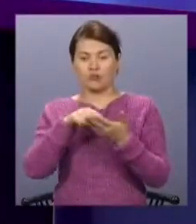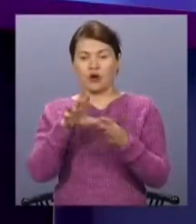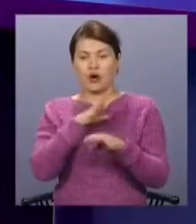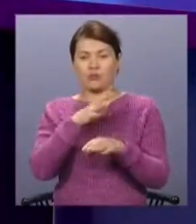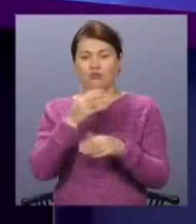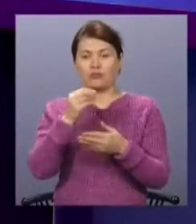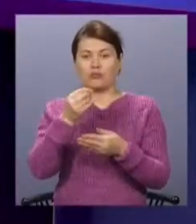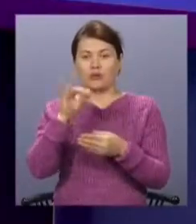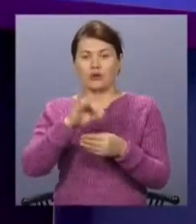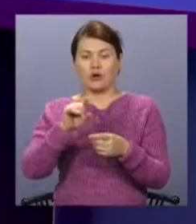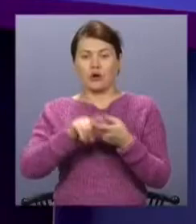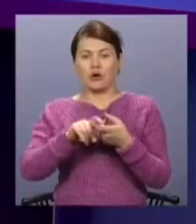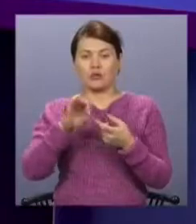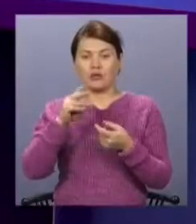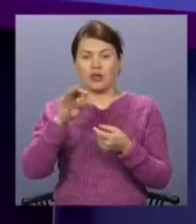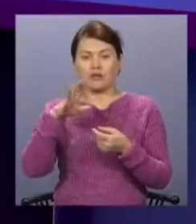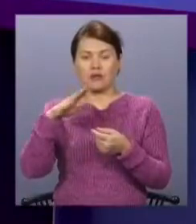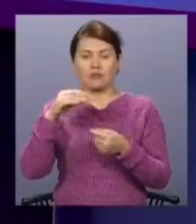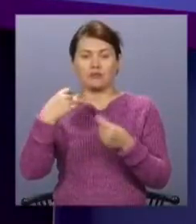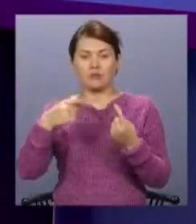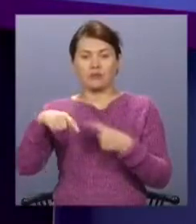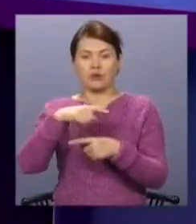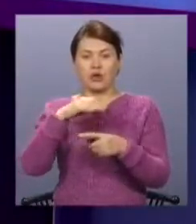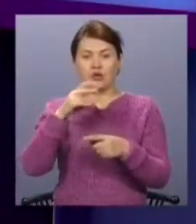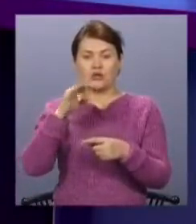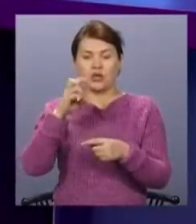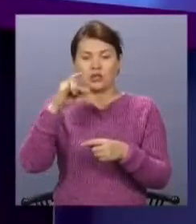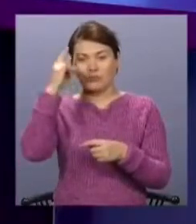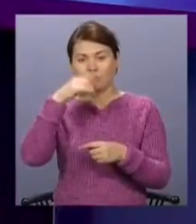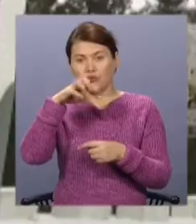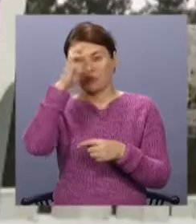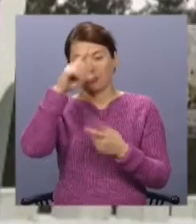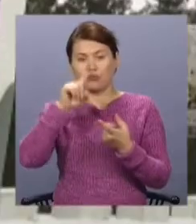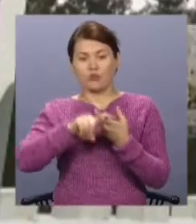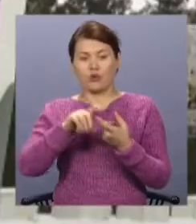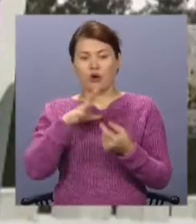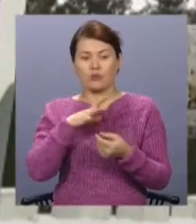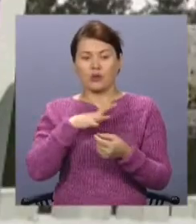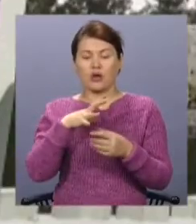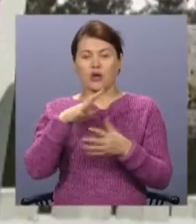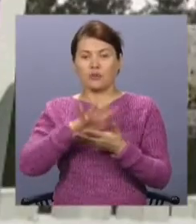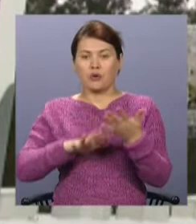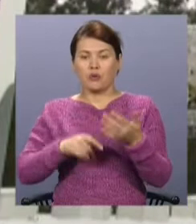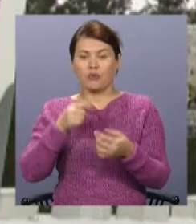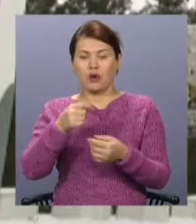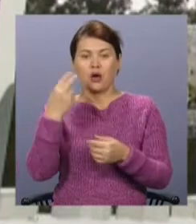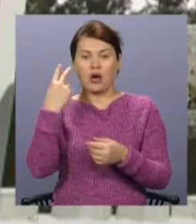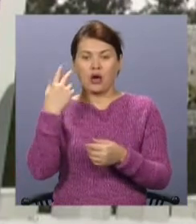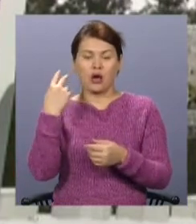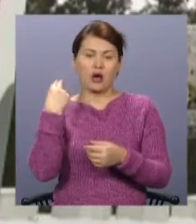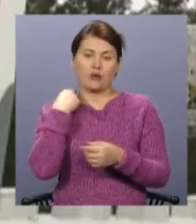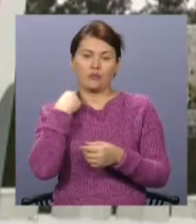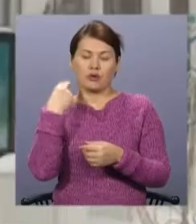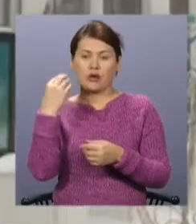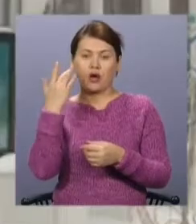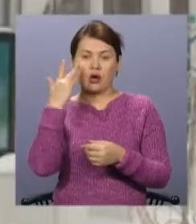бұл қаражатты молдавиялық бизнесмен Анатолий Статидің Қазақстан үкіметіне қатысты түсірген шағымынан кейін